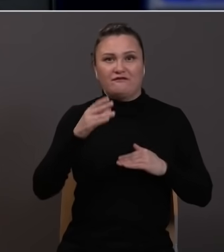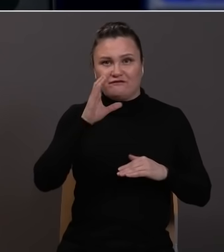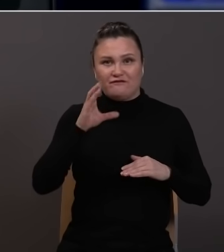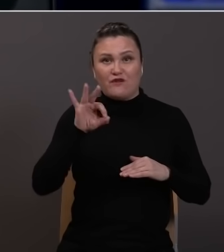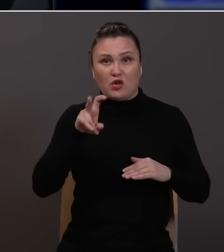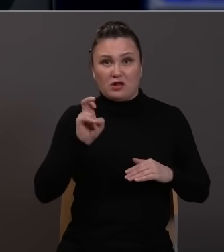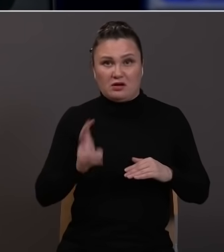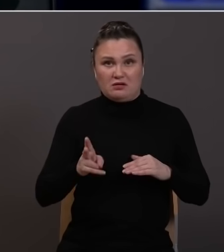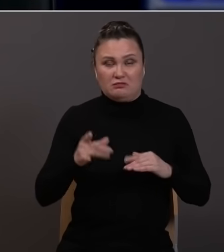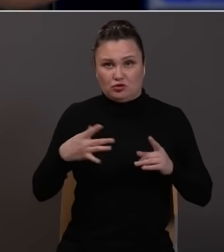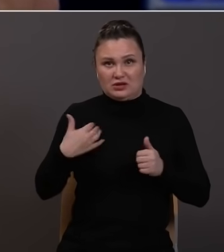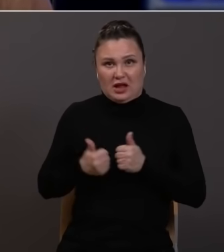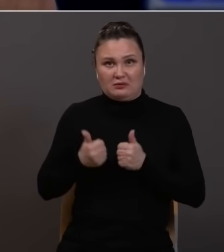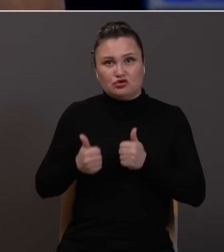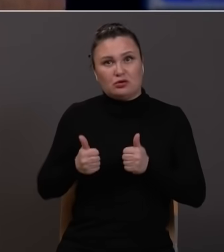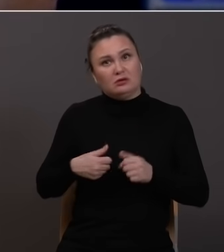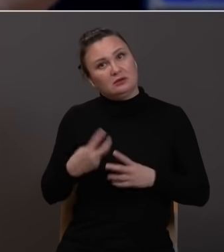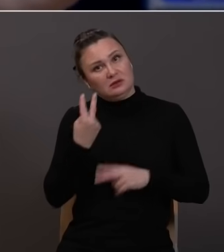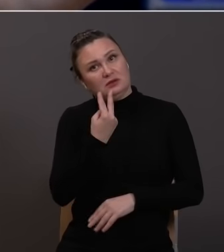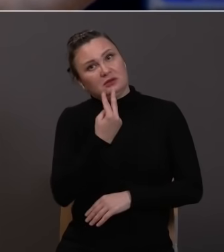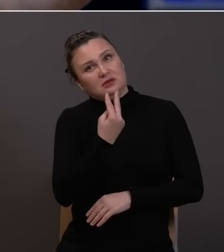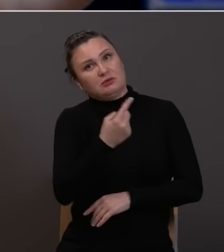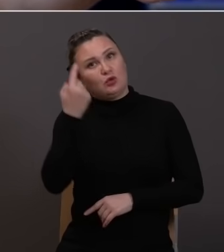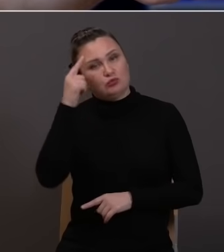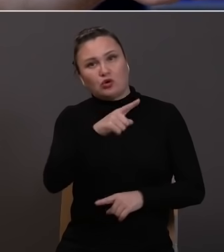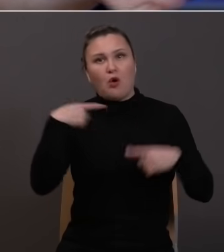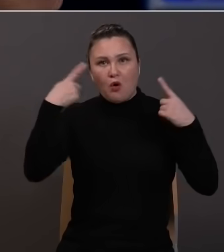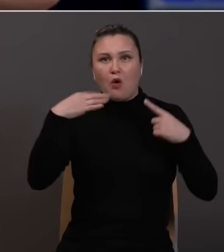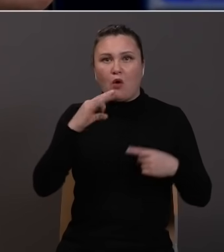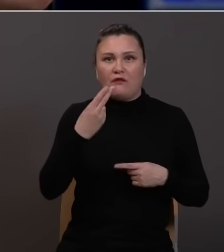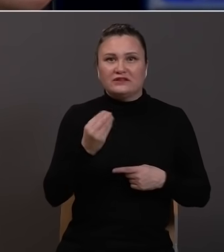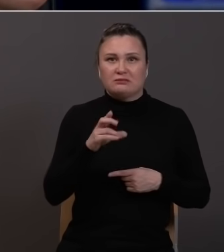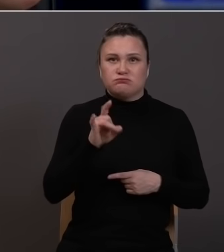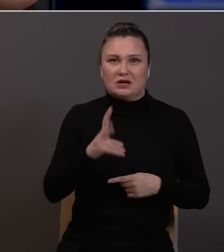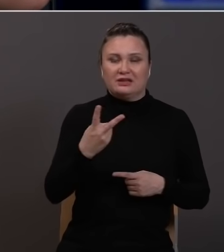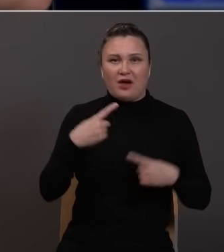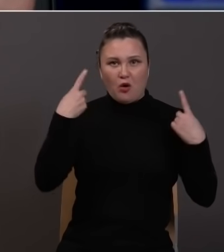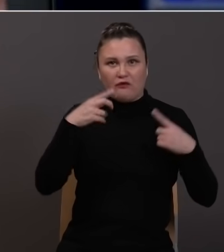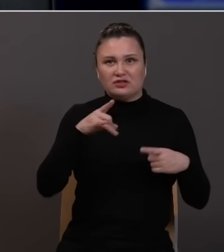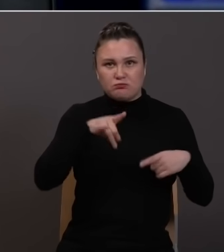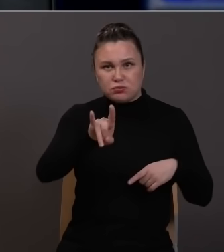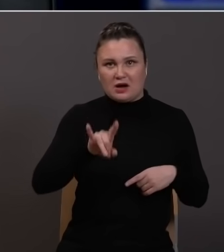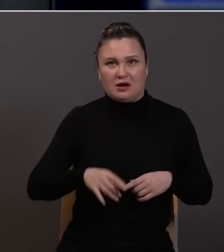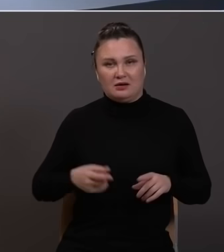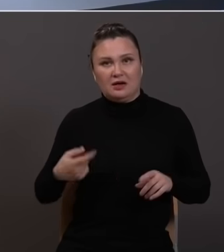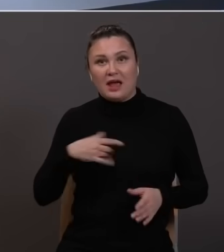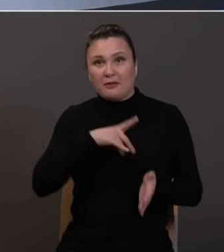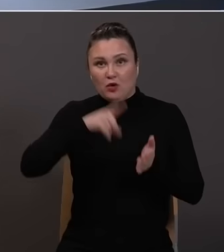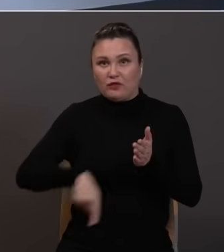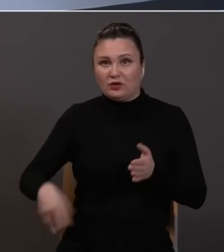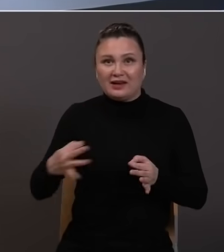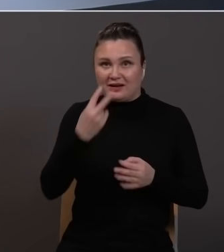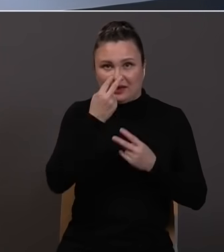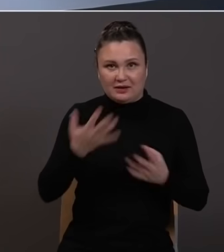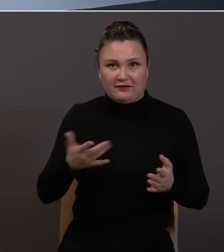нами, просто вот так рядом с нами. И смотрел на нас, и он думал, что это какой-то овцебык. Два овцебыка, которые... Я был уверен, что он никогда